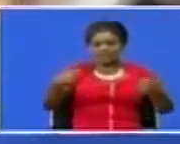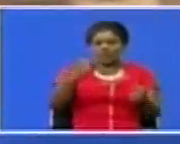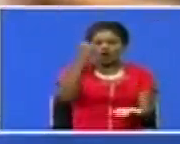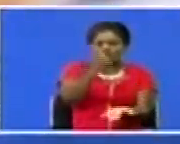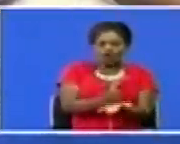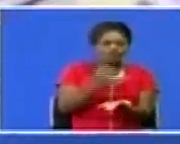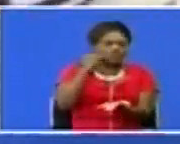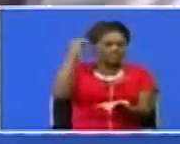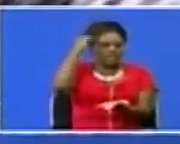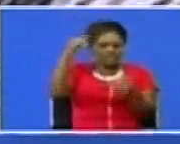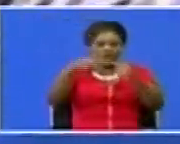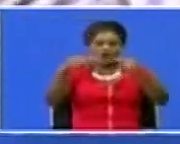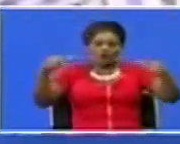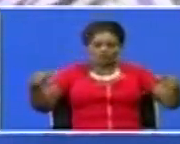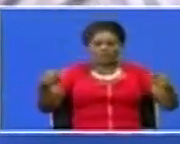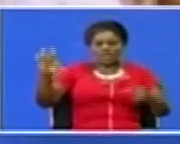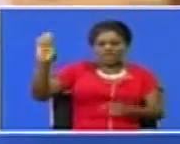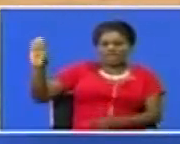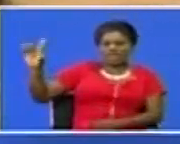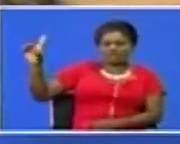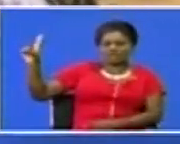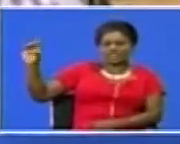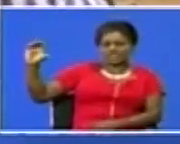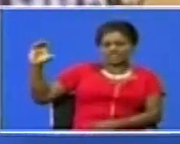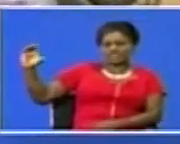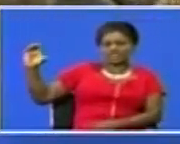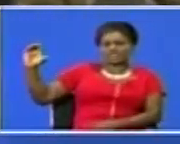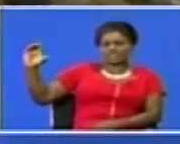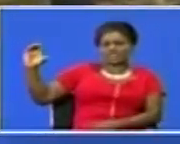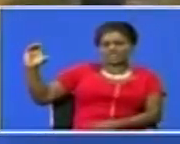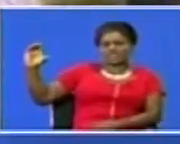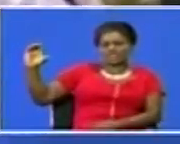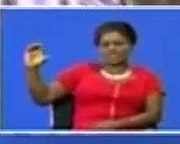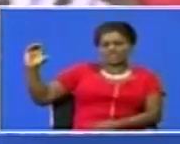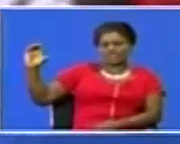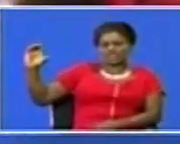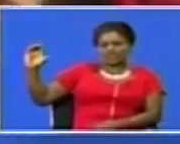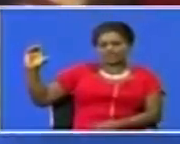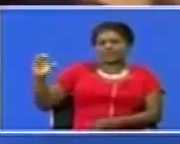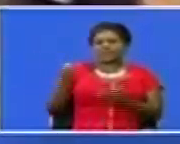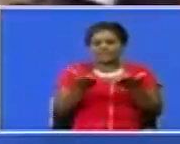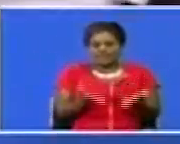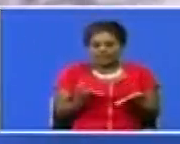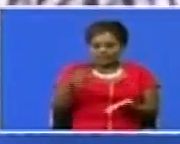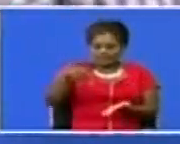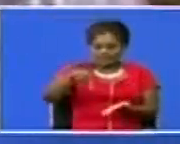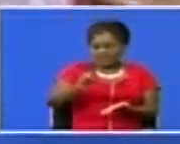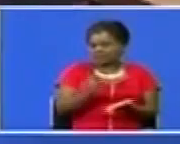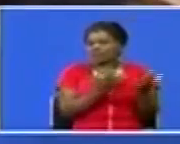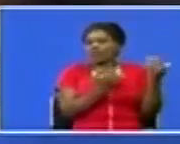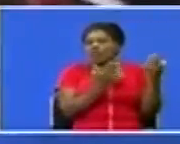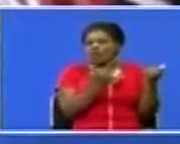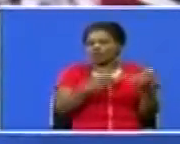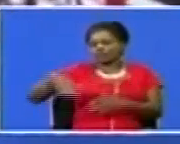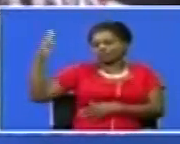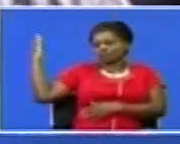ya chama cha upinzani FDC, Forum for Democratic Change, chake Kizza Besigye, ambaye alikuwa anatarajiwa